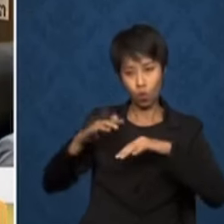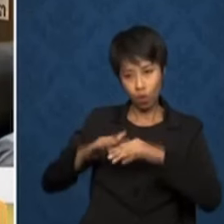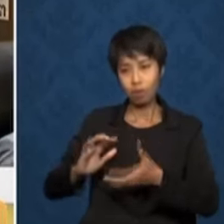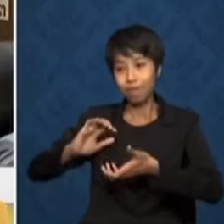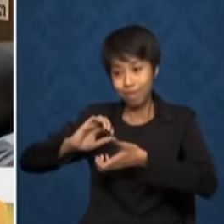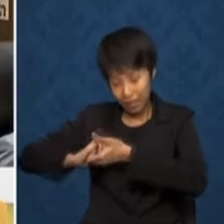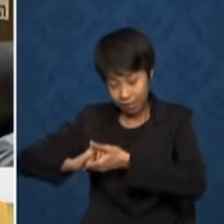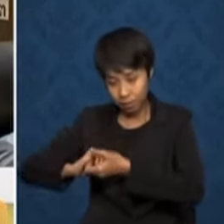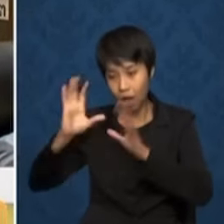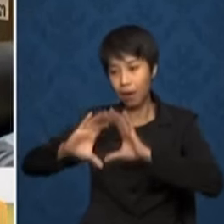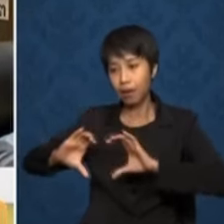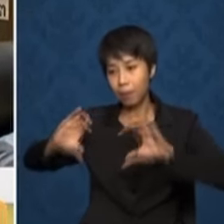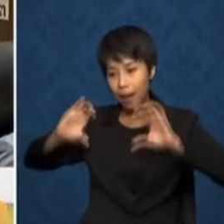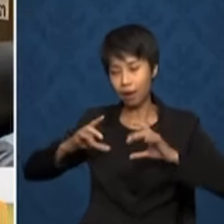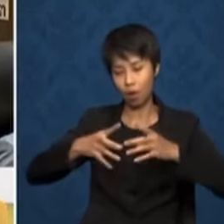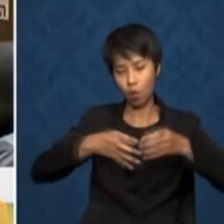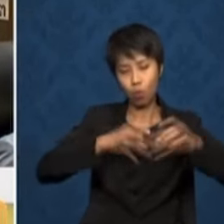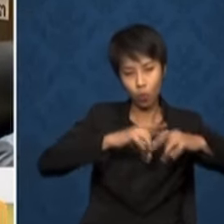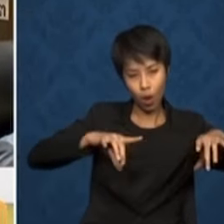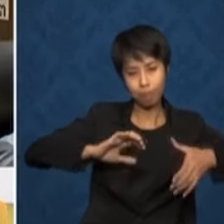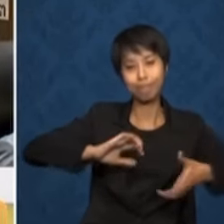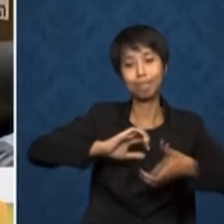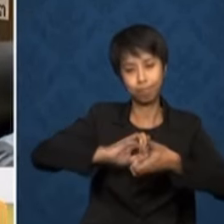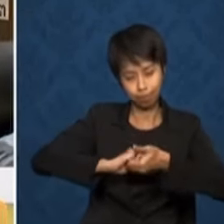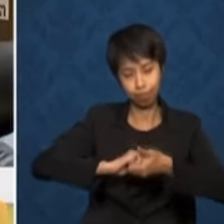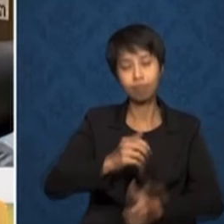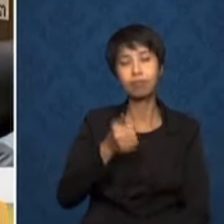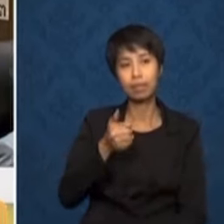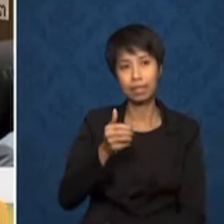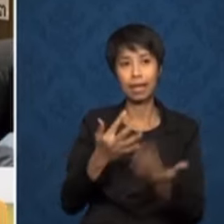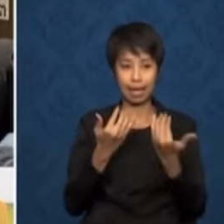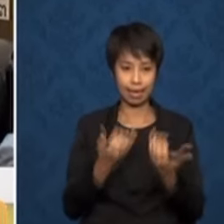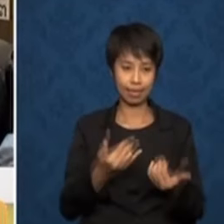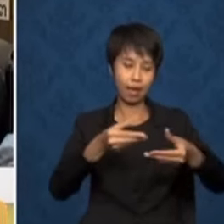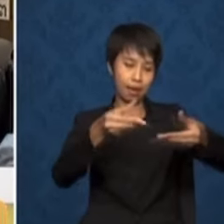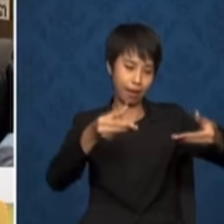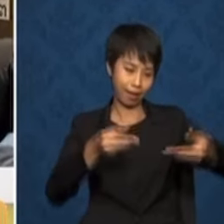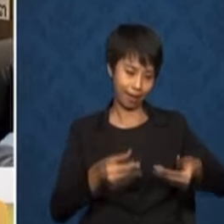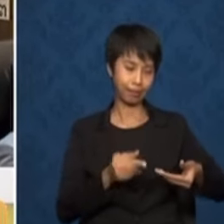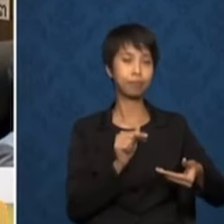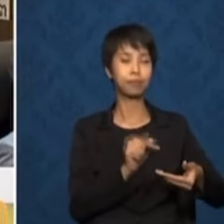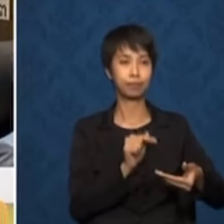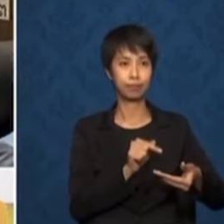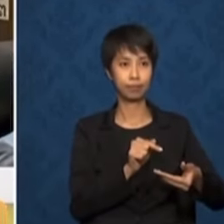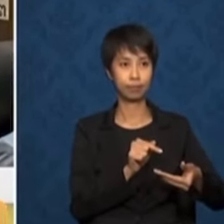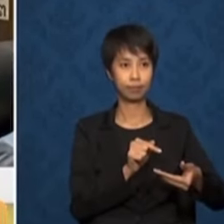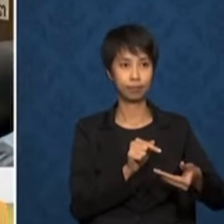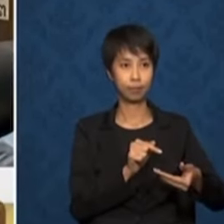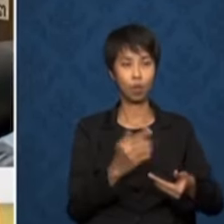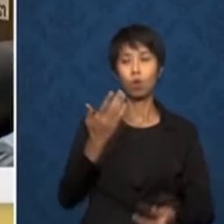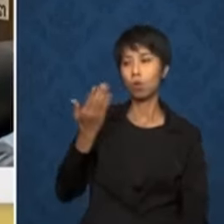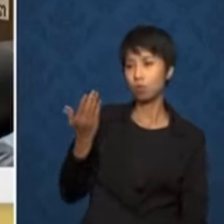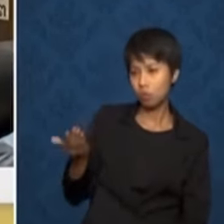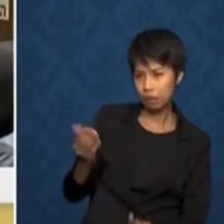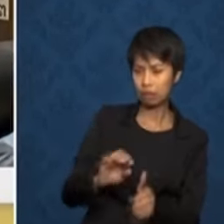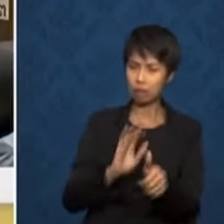ฝ่ายรัฐบาลเป็นอย่างดีนะครับท่านประธานครับและผมเรียนว่ารายงานฉบับนี้เนี่ยข้อคิดเห็นข้อ